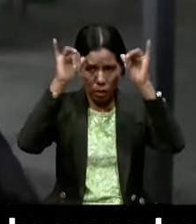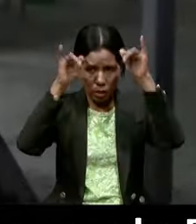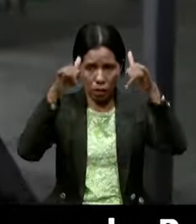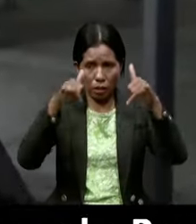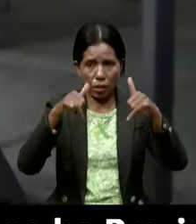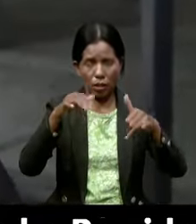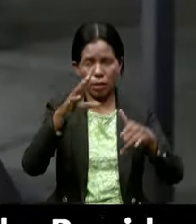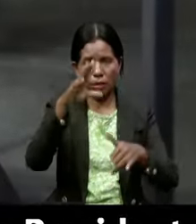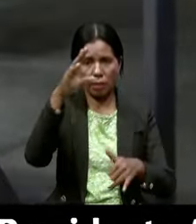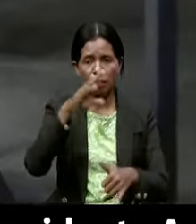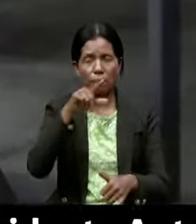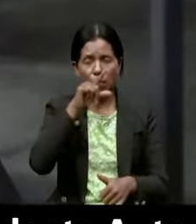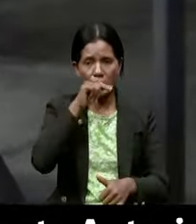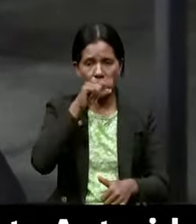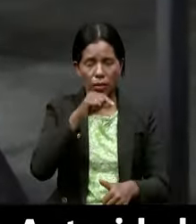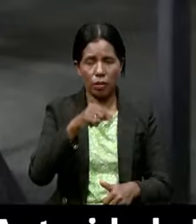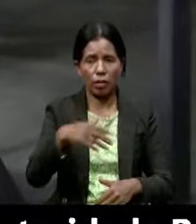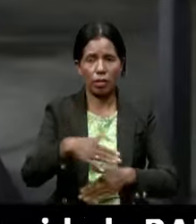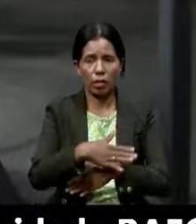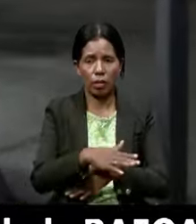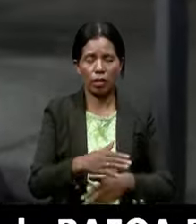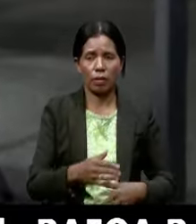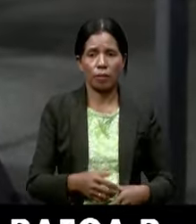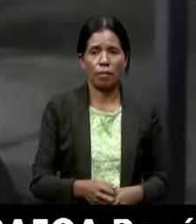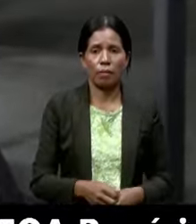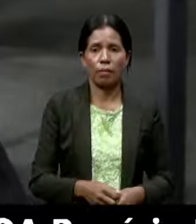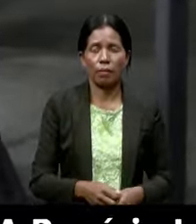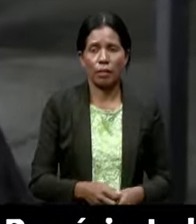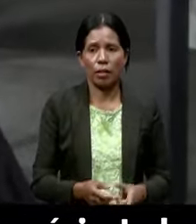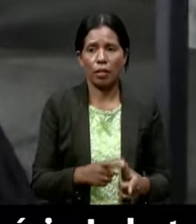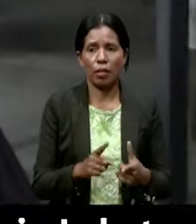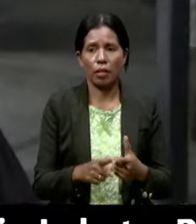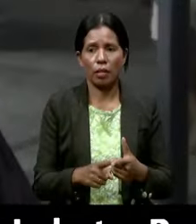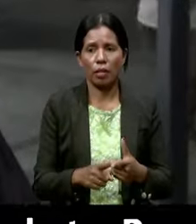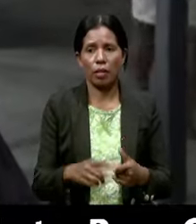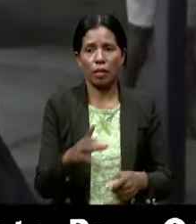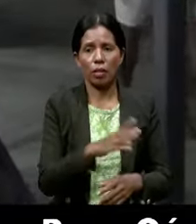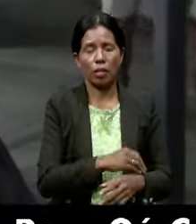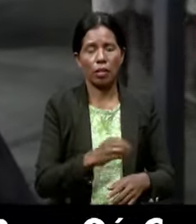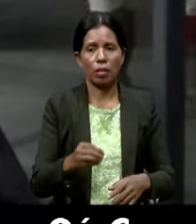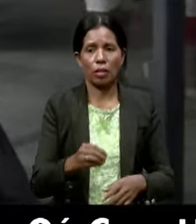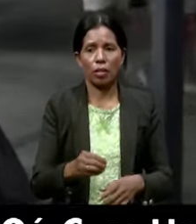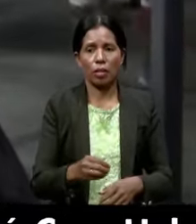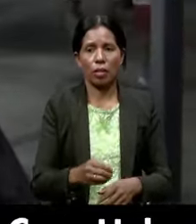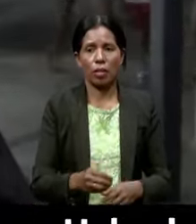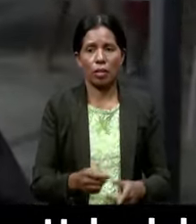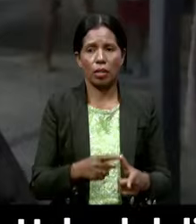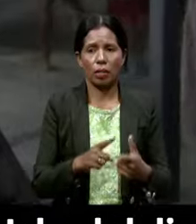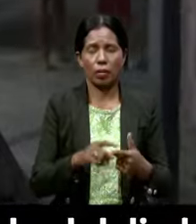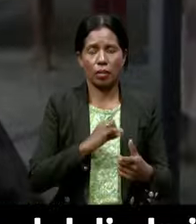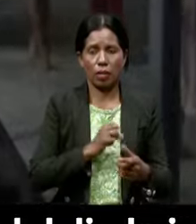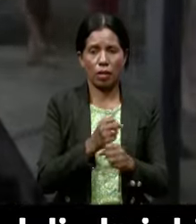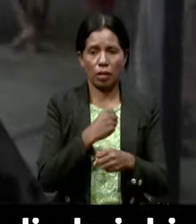manu e cam fresco. Né, local de ka? Local de. Depois só temperos original. Nah, durante ne hau